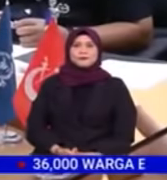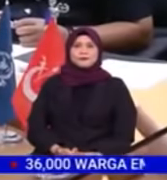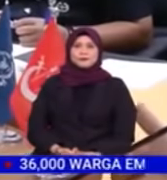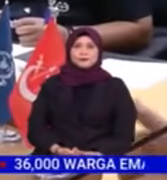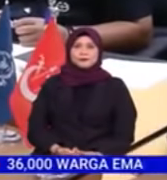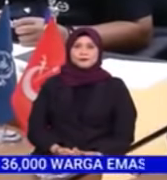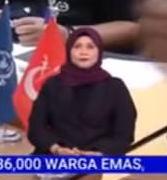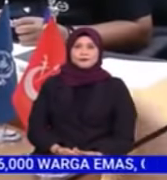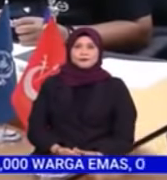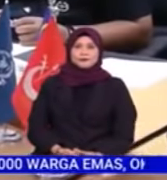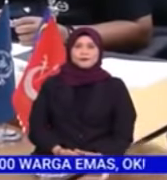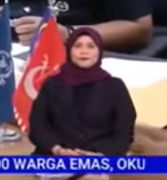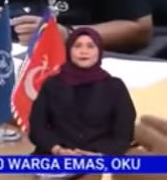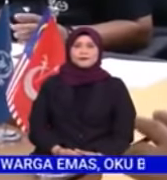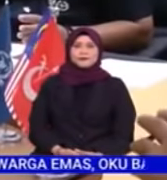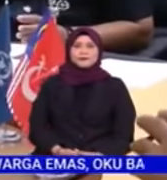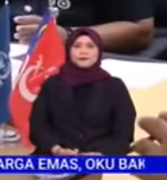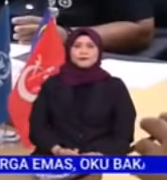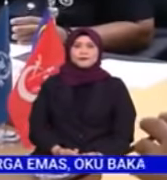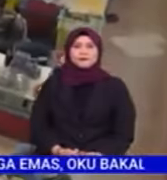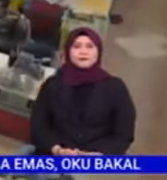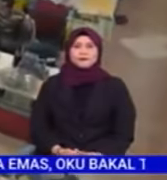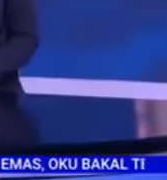hai hai